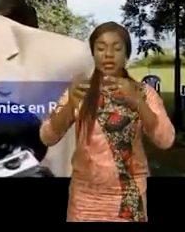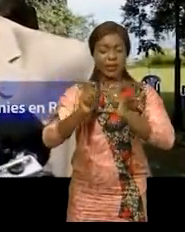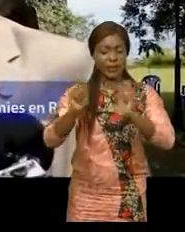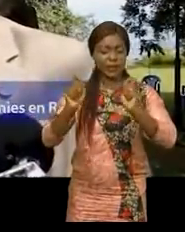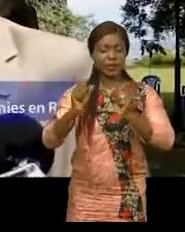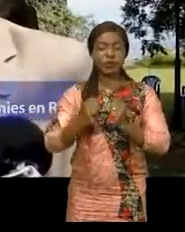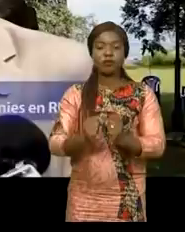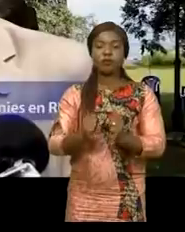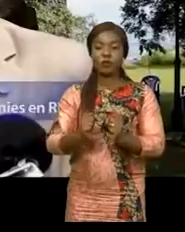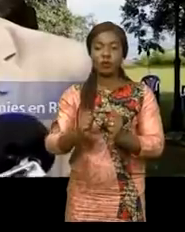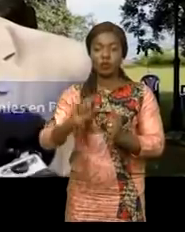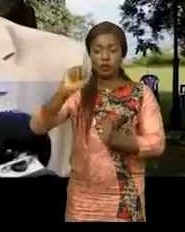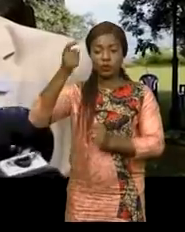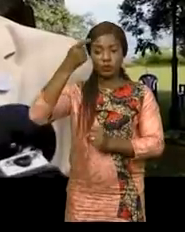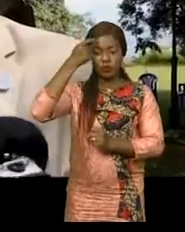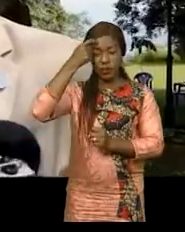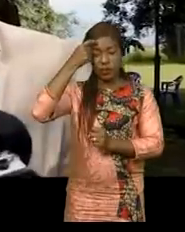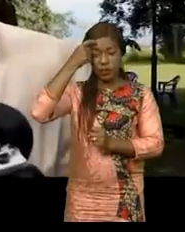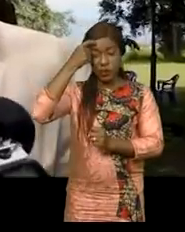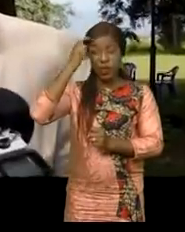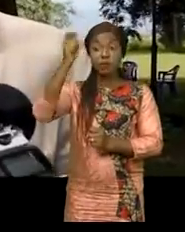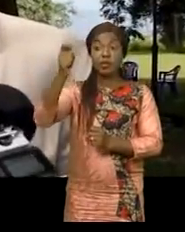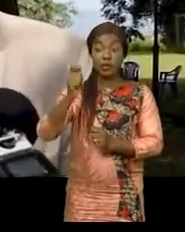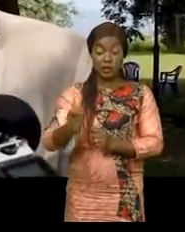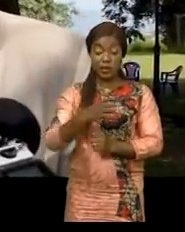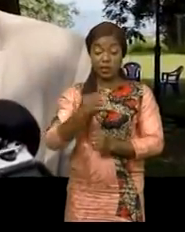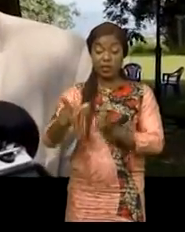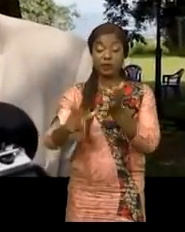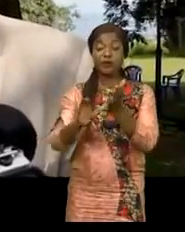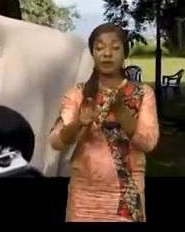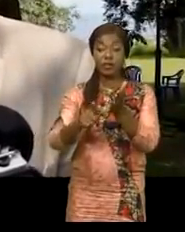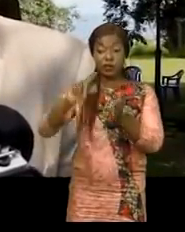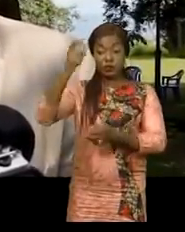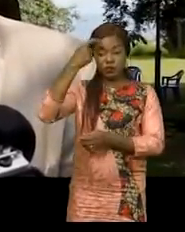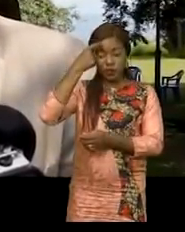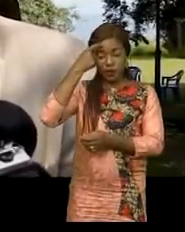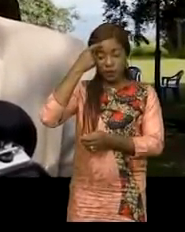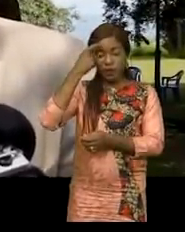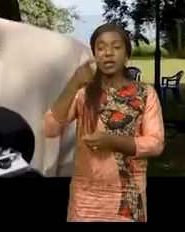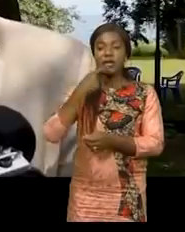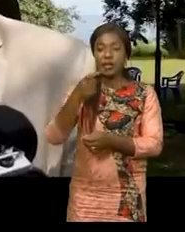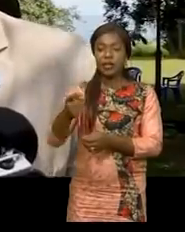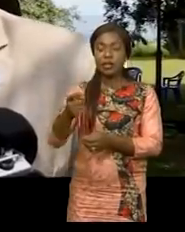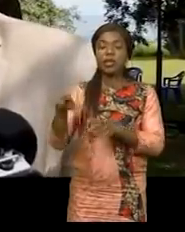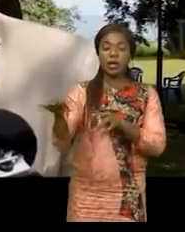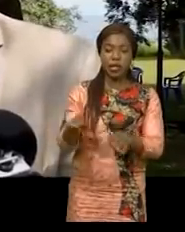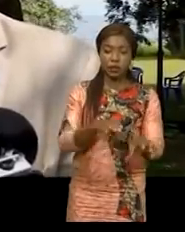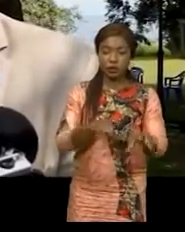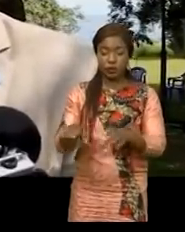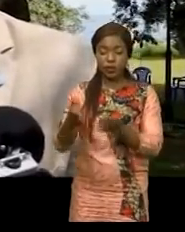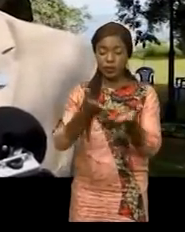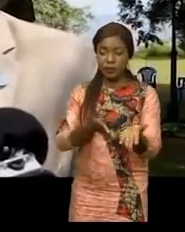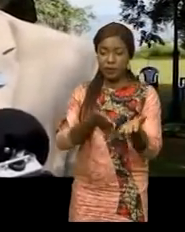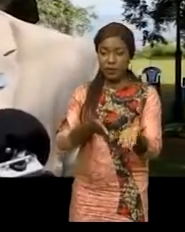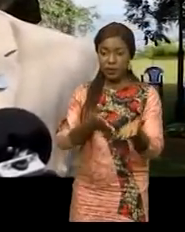de la part du gouverneur militaire et du disque gouverneur ils veulent que les actions humanitaires continuent ils veulent qu'on puisse